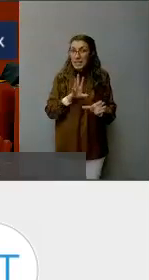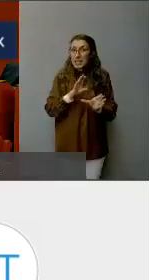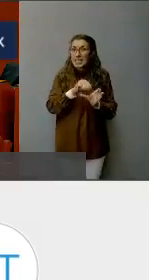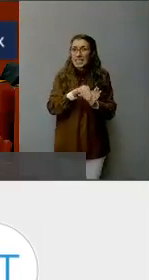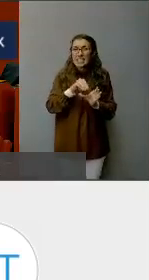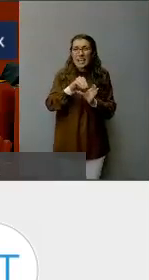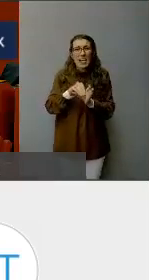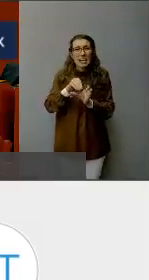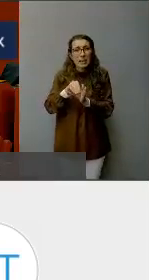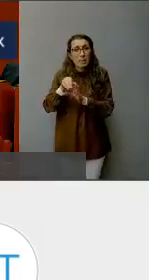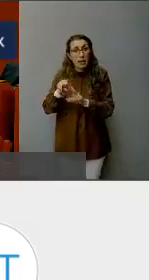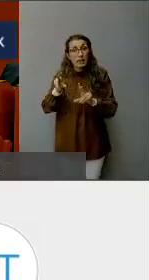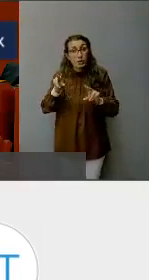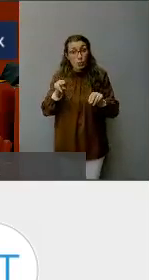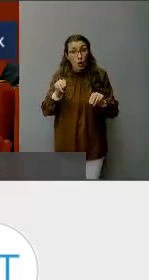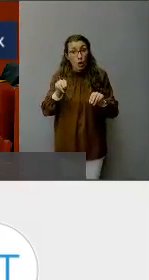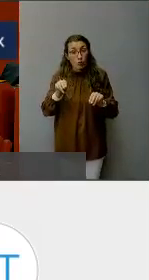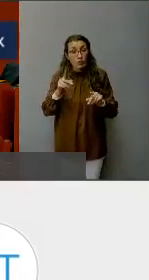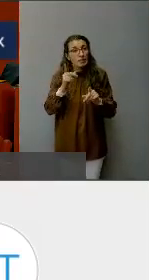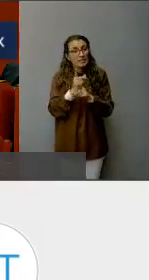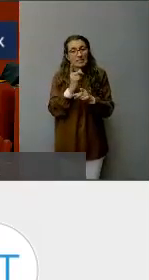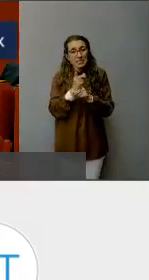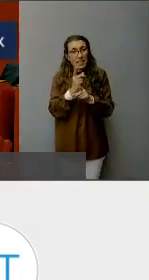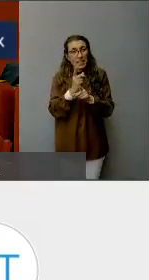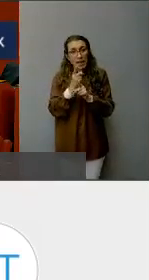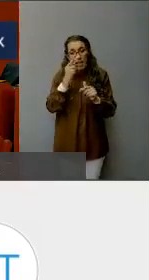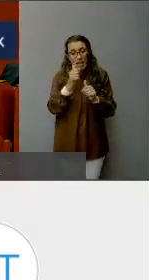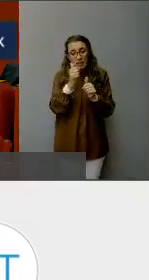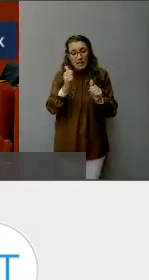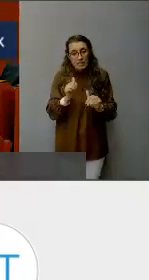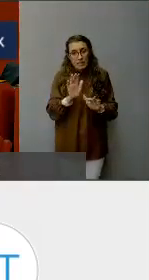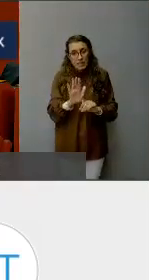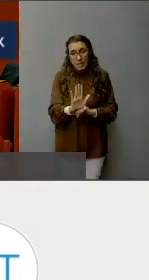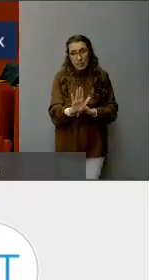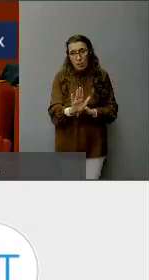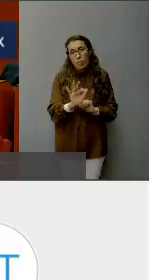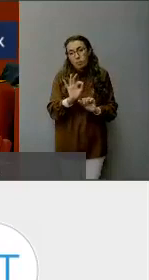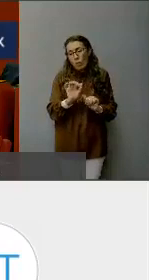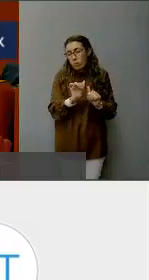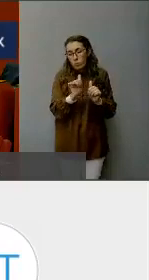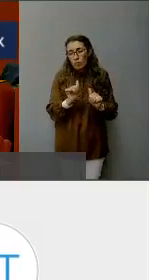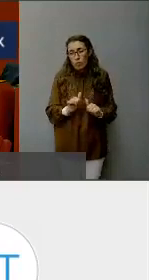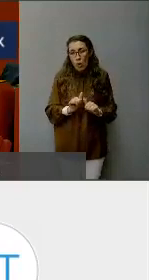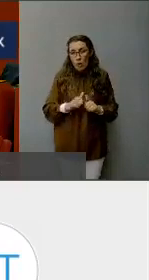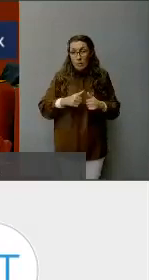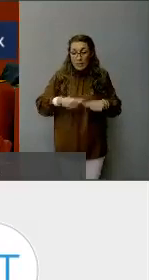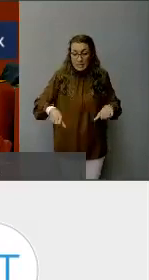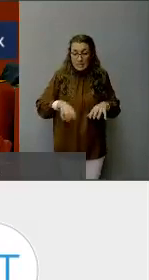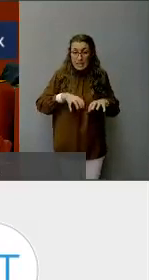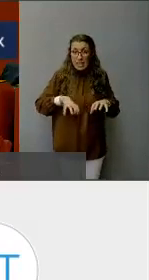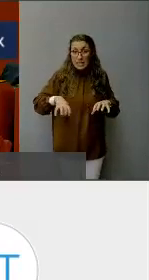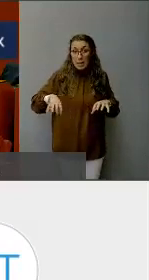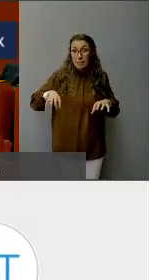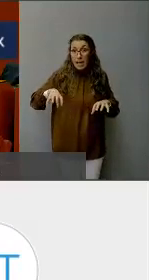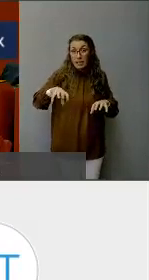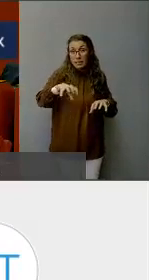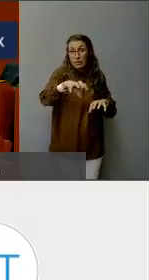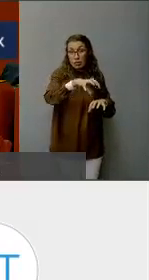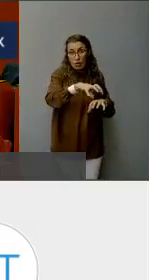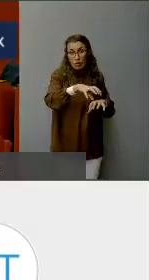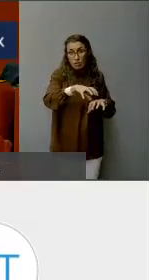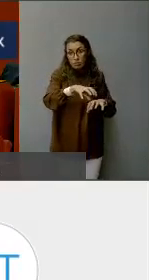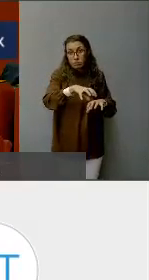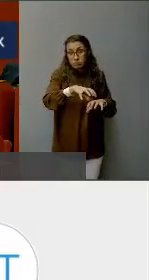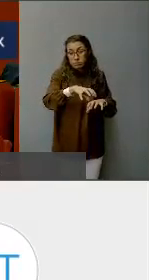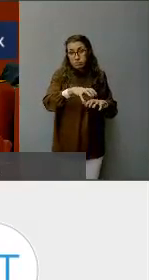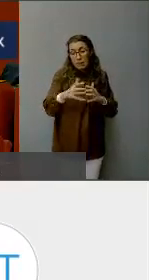garantire la tipologia sparsa dell'insediamento stesso a carattere episodico a basso